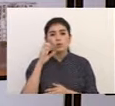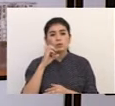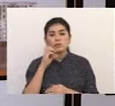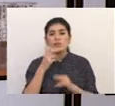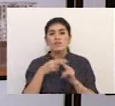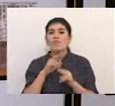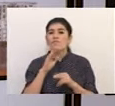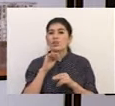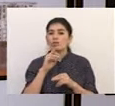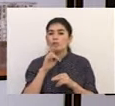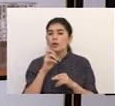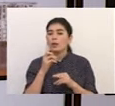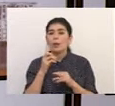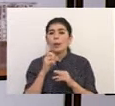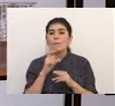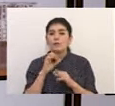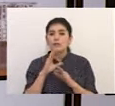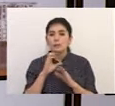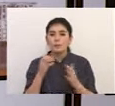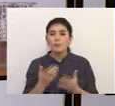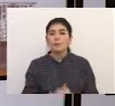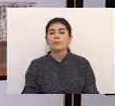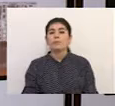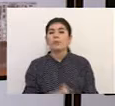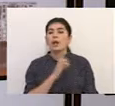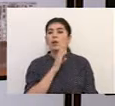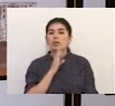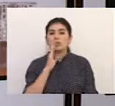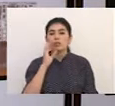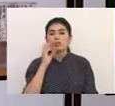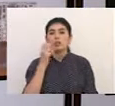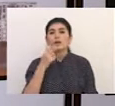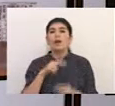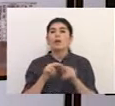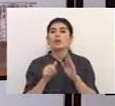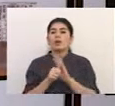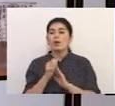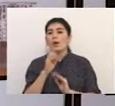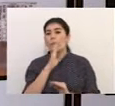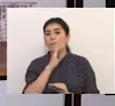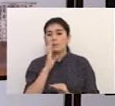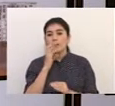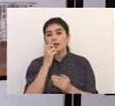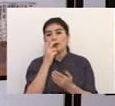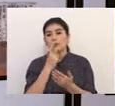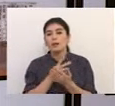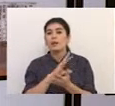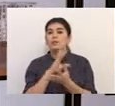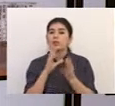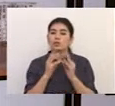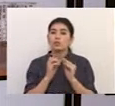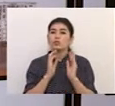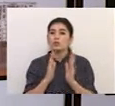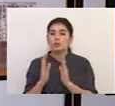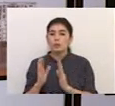emasmi? Ikkinchi gap. Ayol kishiga avvalo ona deb qarasak, hammasi